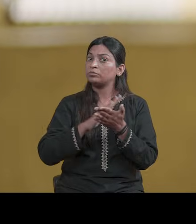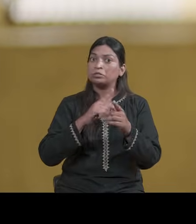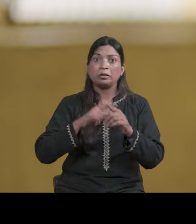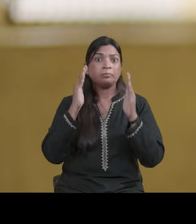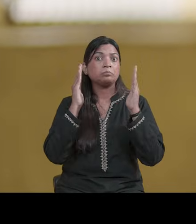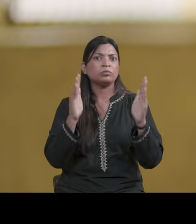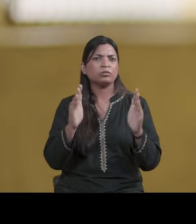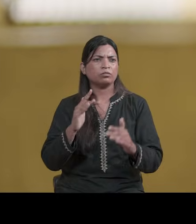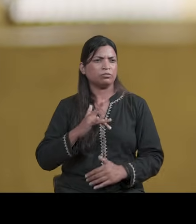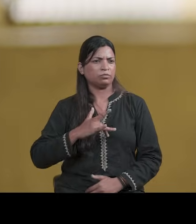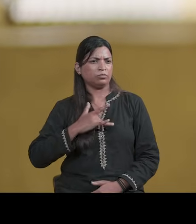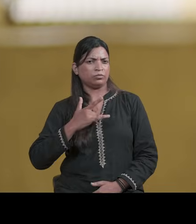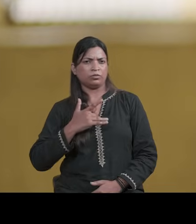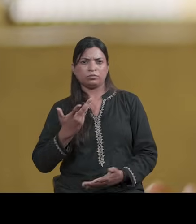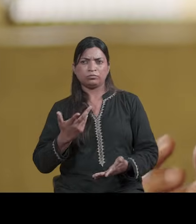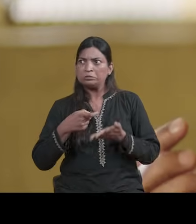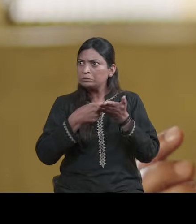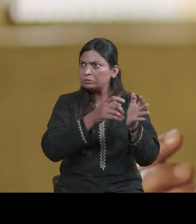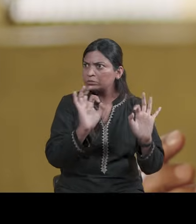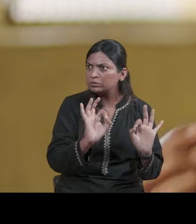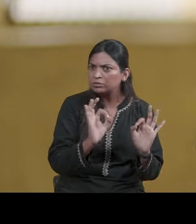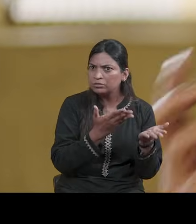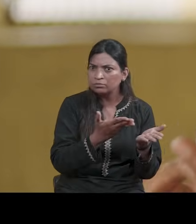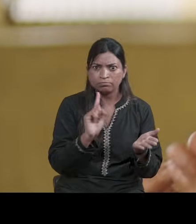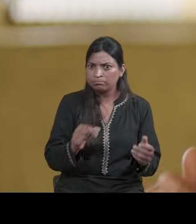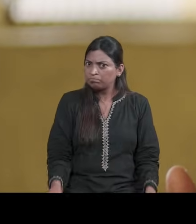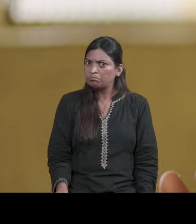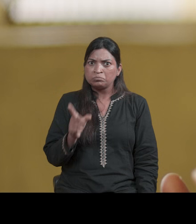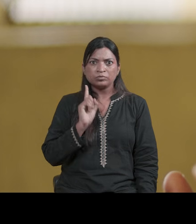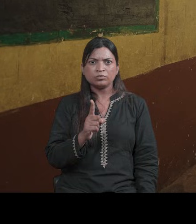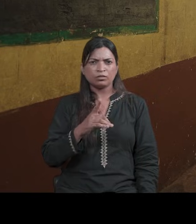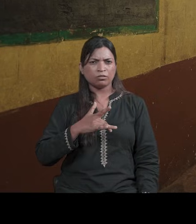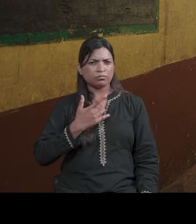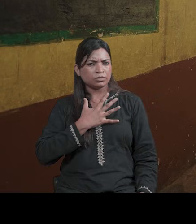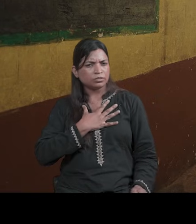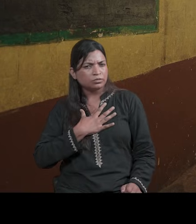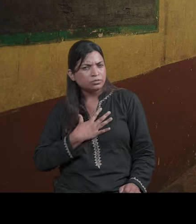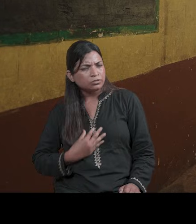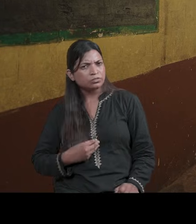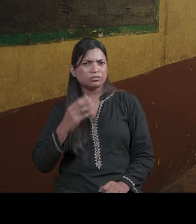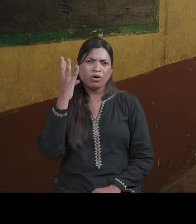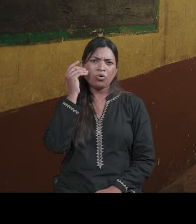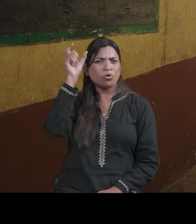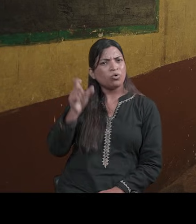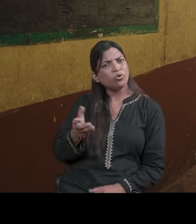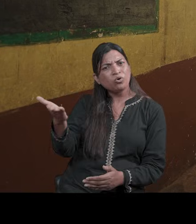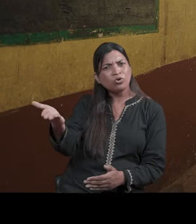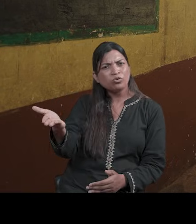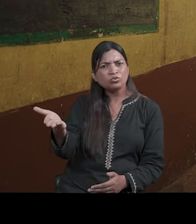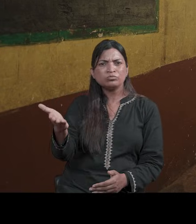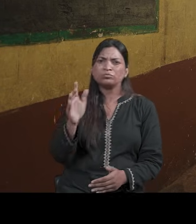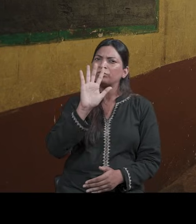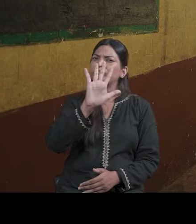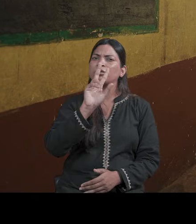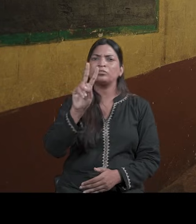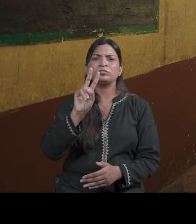गाना है। तो मुझे बड़ा दुख होता था कि बोलने वाला तो वो 52 सेकंड को फॉलो करेगा, सावधान की मुद्रा में